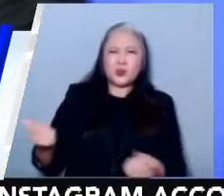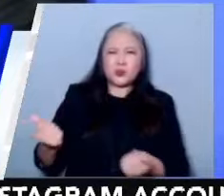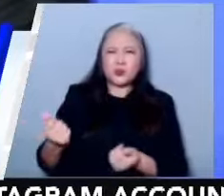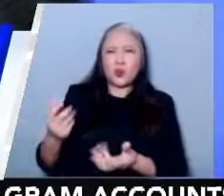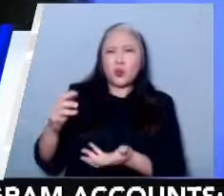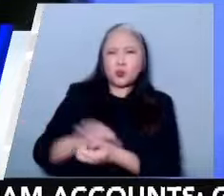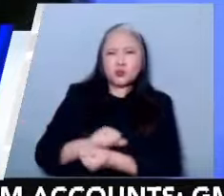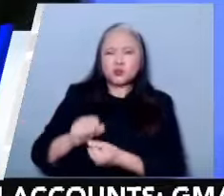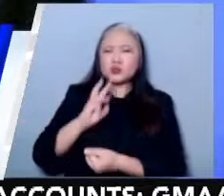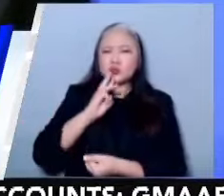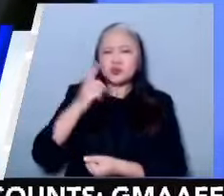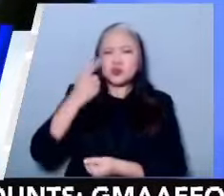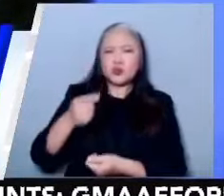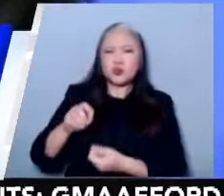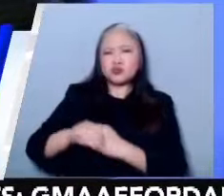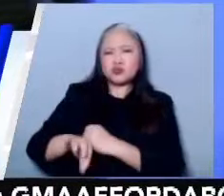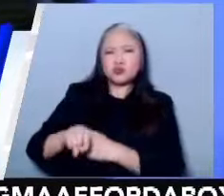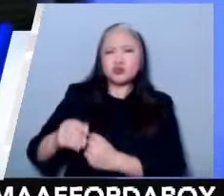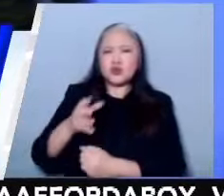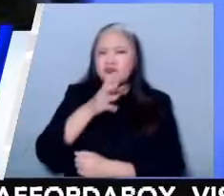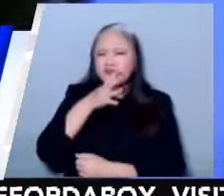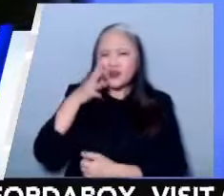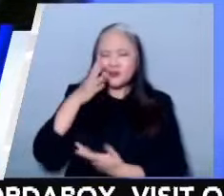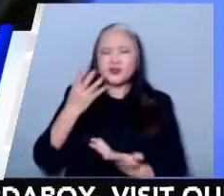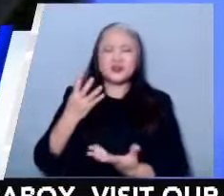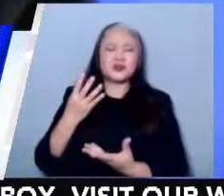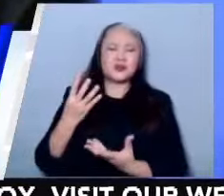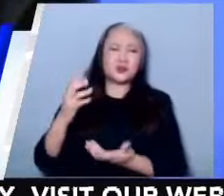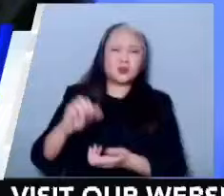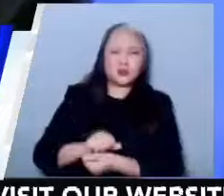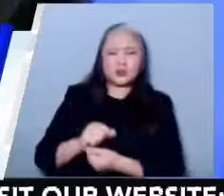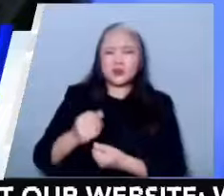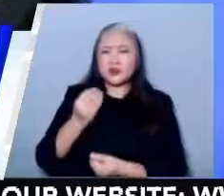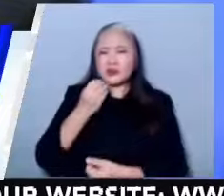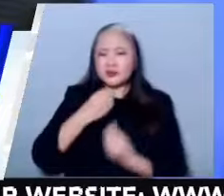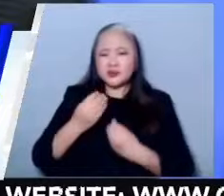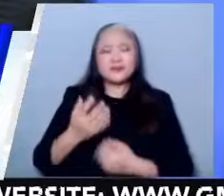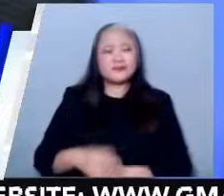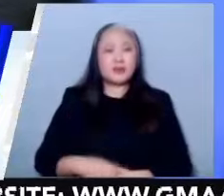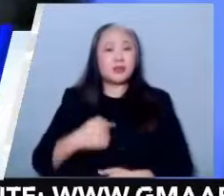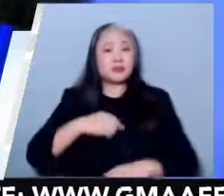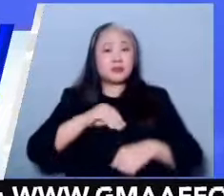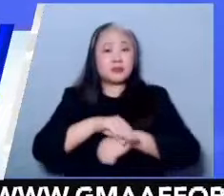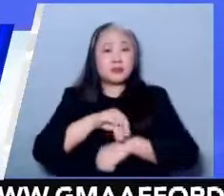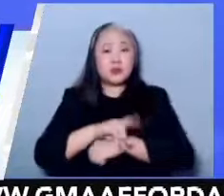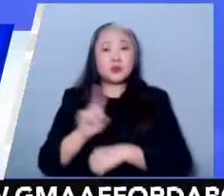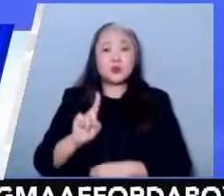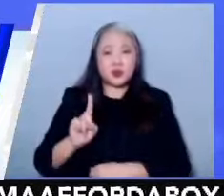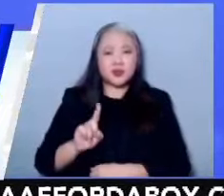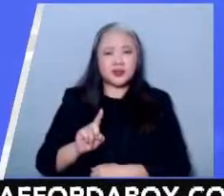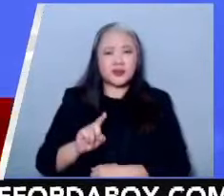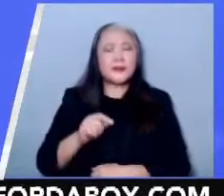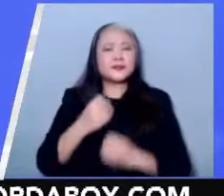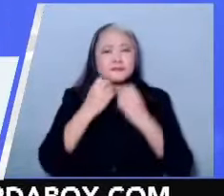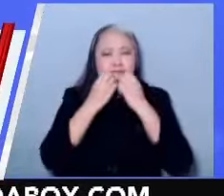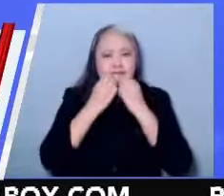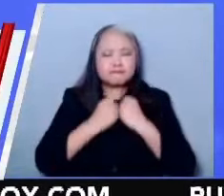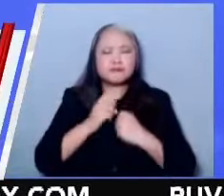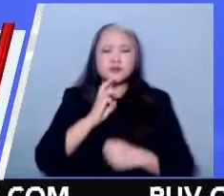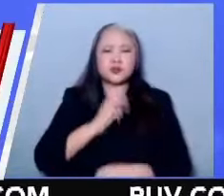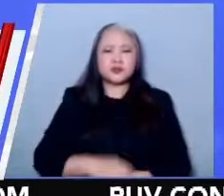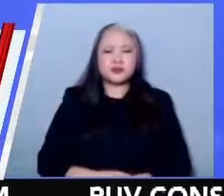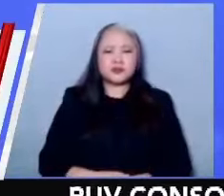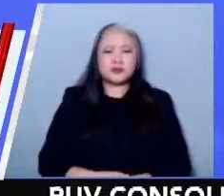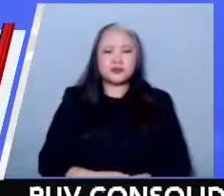Pagkatapos, mawala tayong pagkain. So ang payo ko talaga is also conserve water. Practice ito dahil base